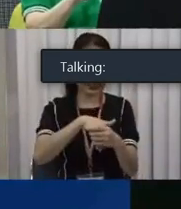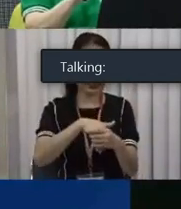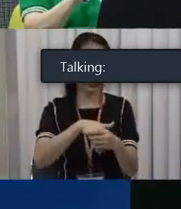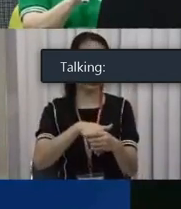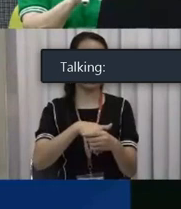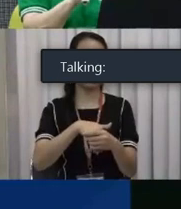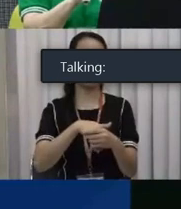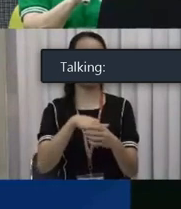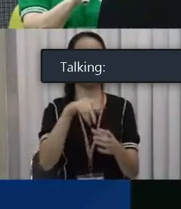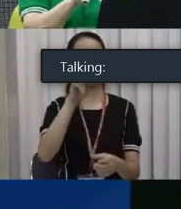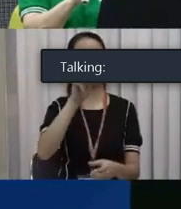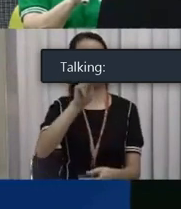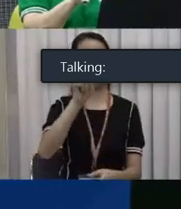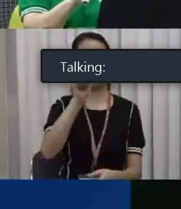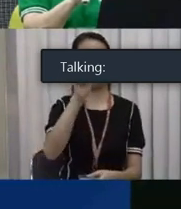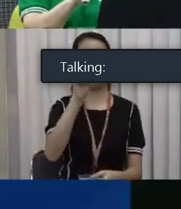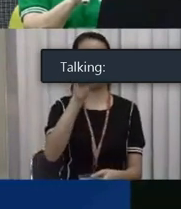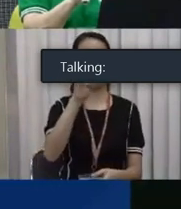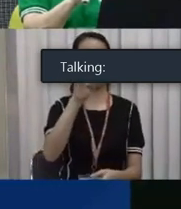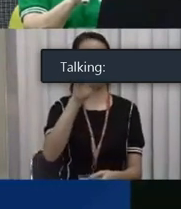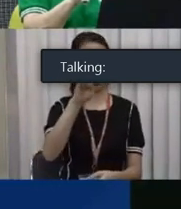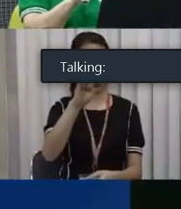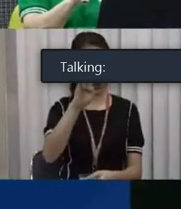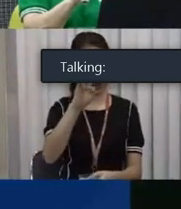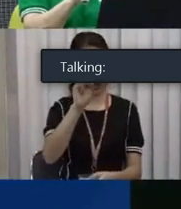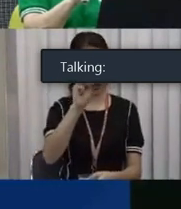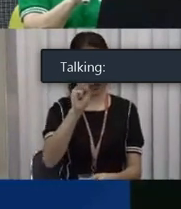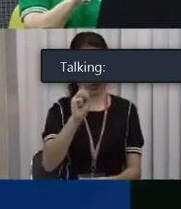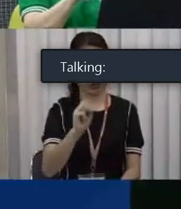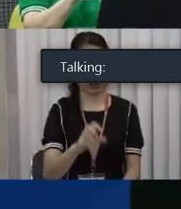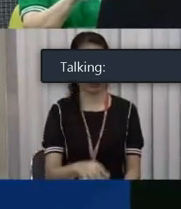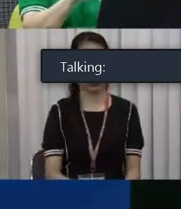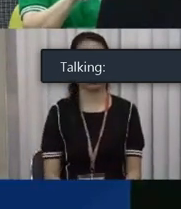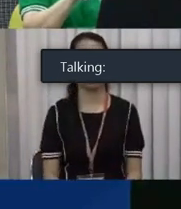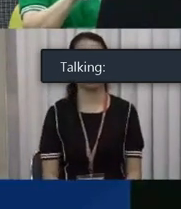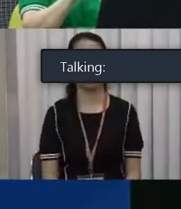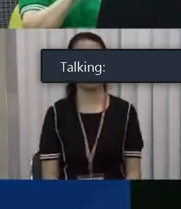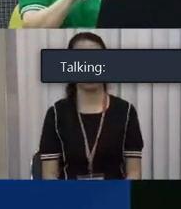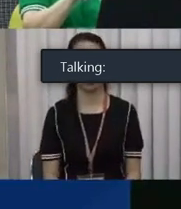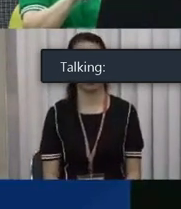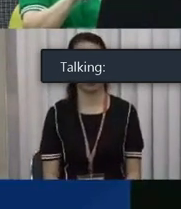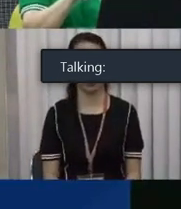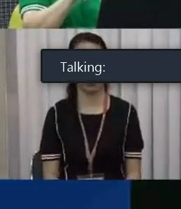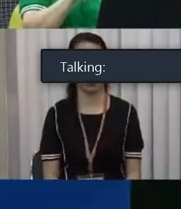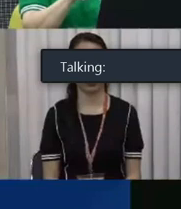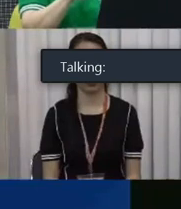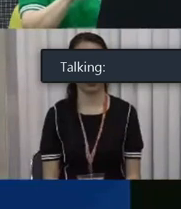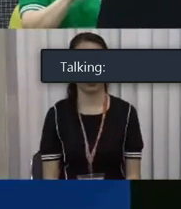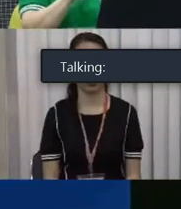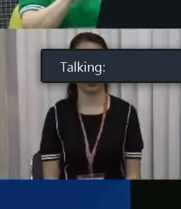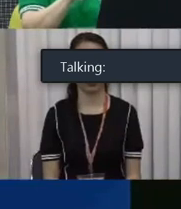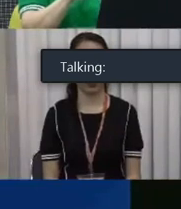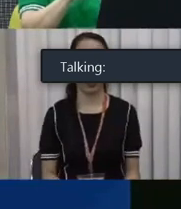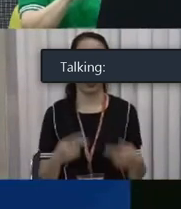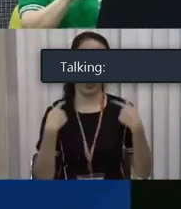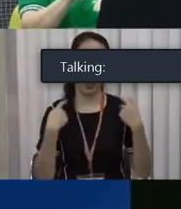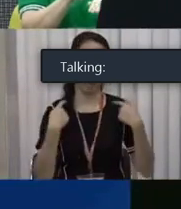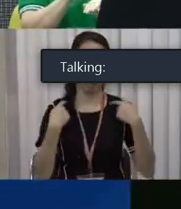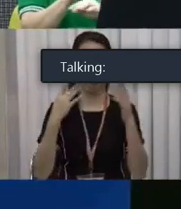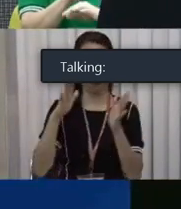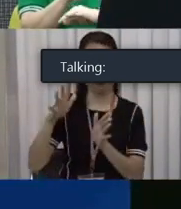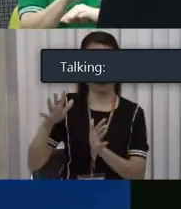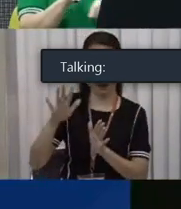Invaders, no? Space invaders. So, naa siya space between sa